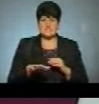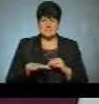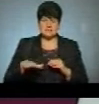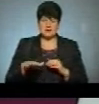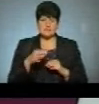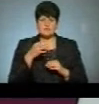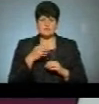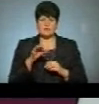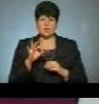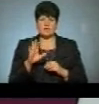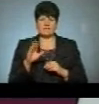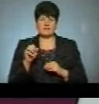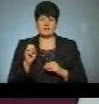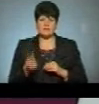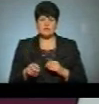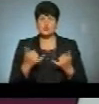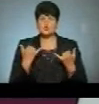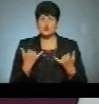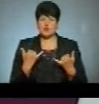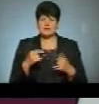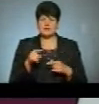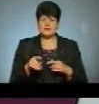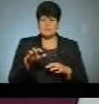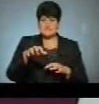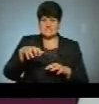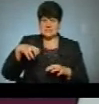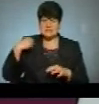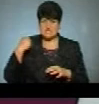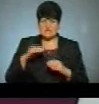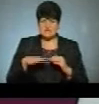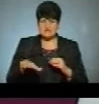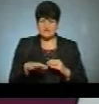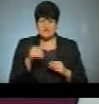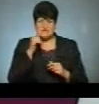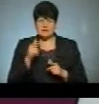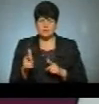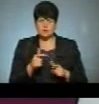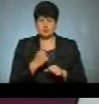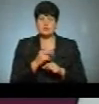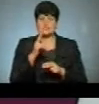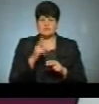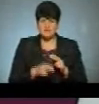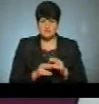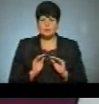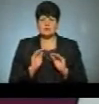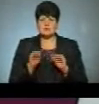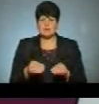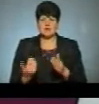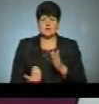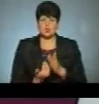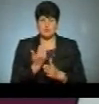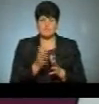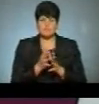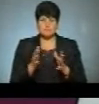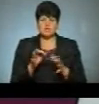міськради Олег Вітик. За його словами, сьогодні там зрізали асфальт, завтра підготовчі роботи завершать і вкладуть новий. Більше про